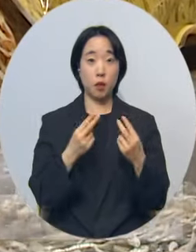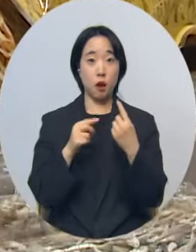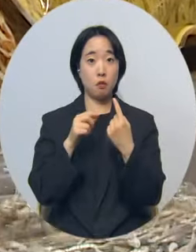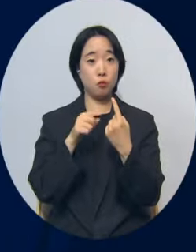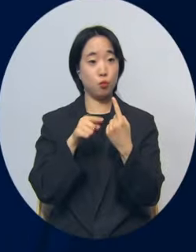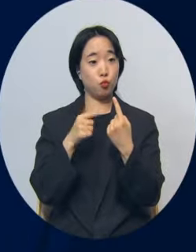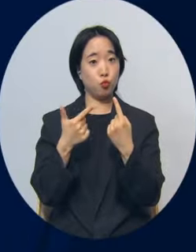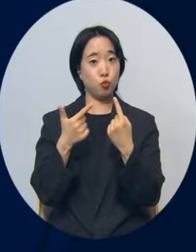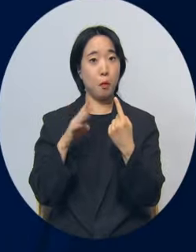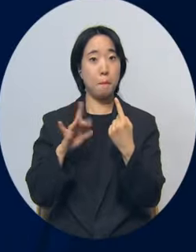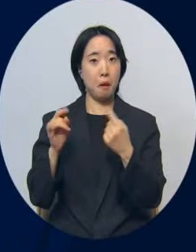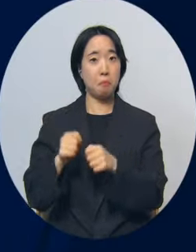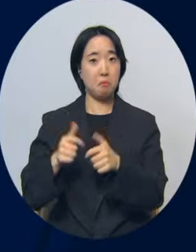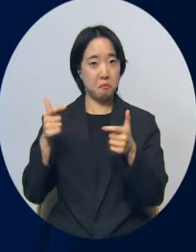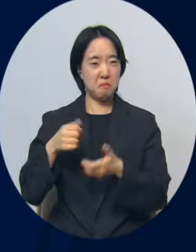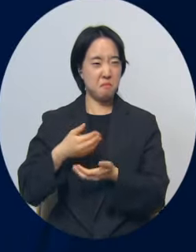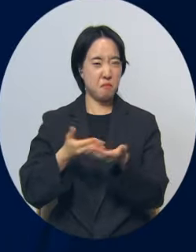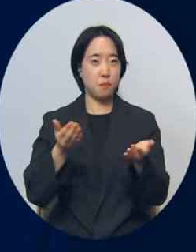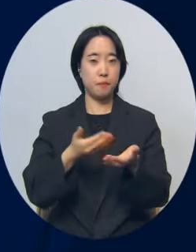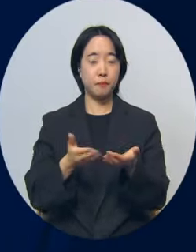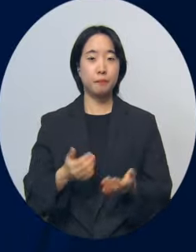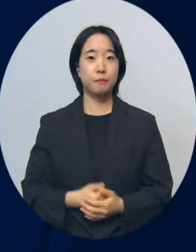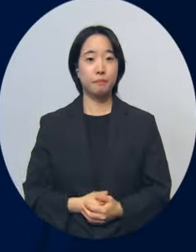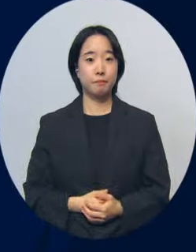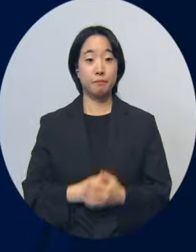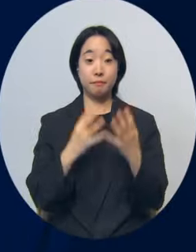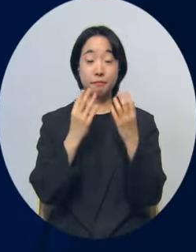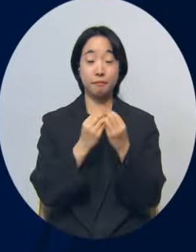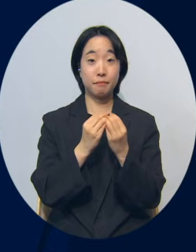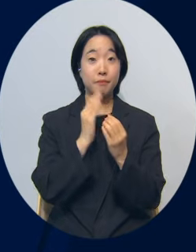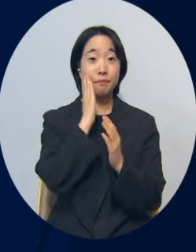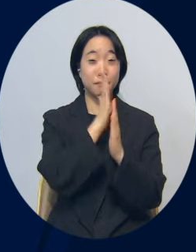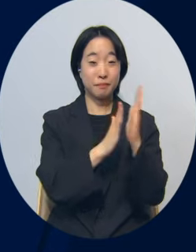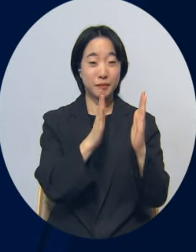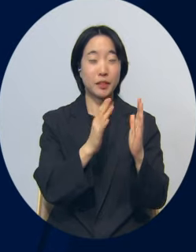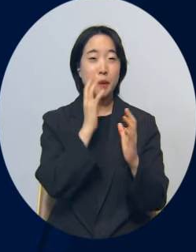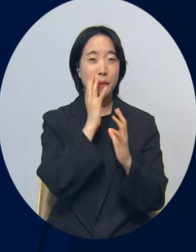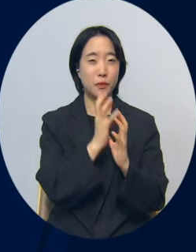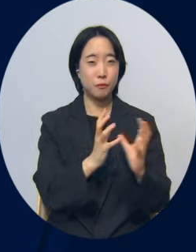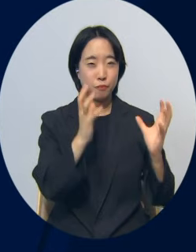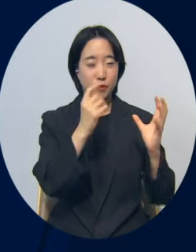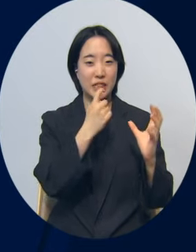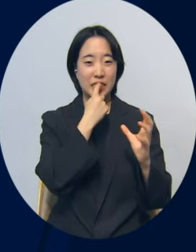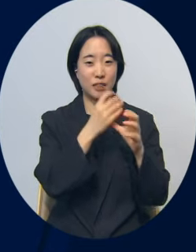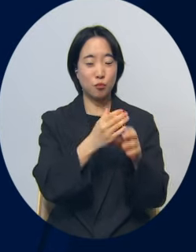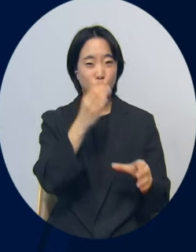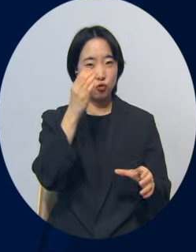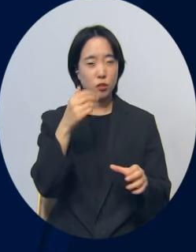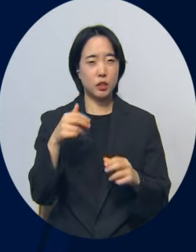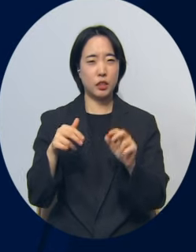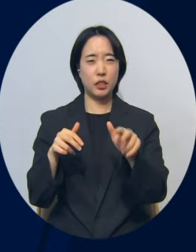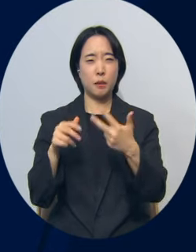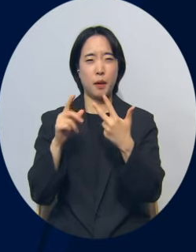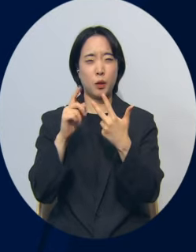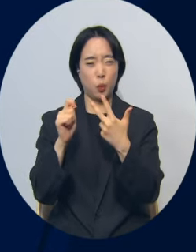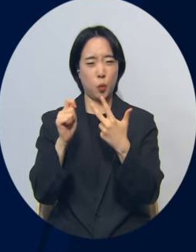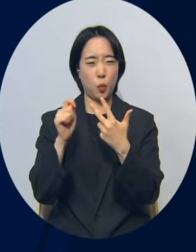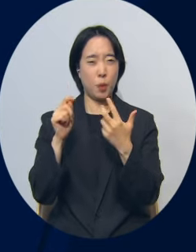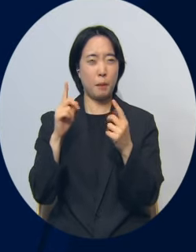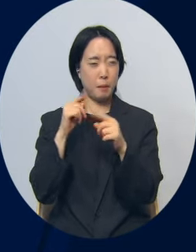겁니다. 농산물 공급 확대를 위해 배추와 물을 추석 3주 전부터 일평균 700톤